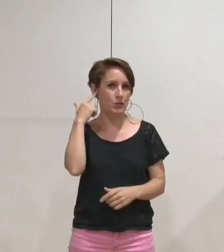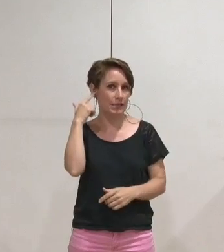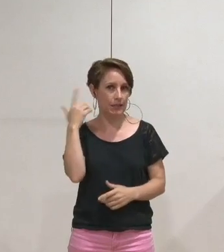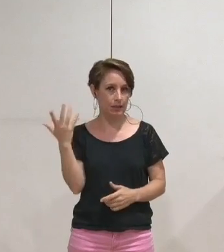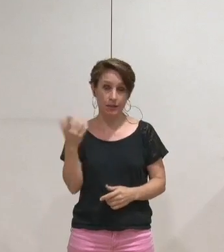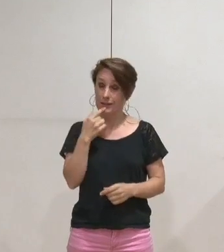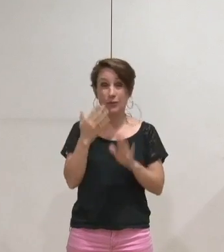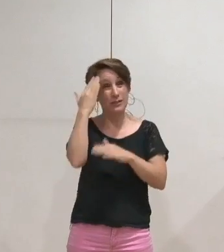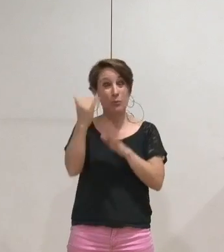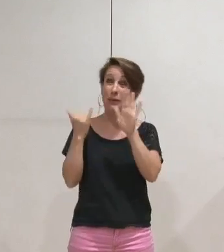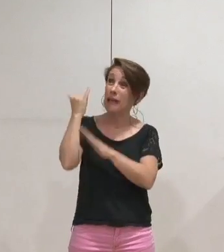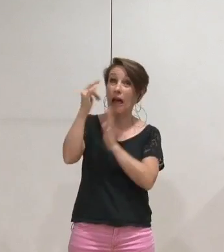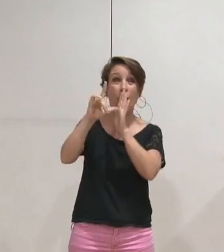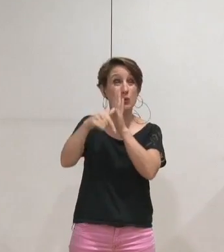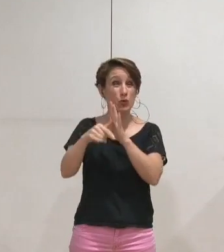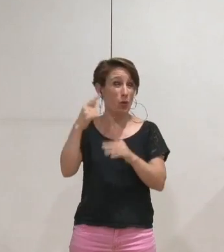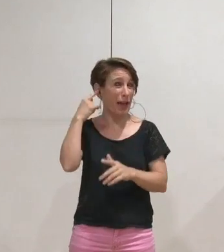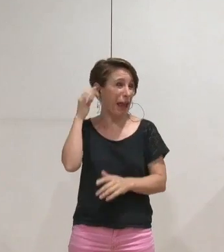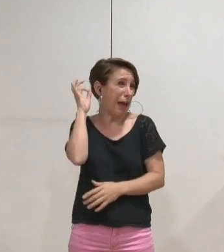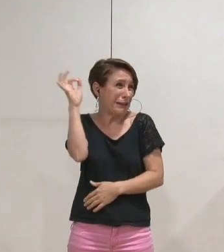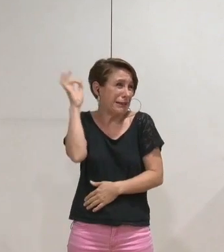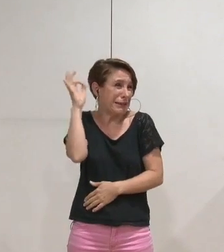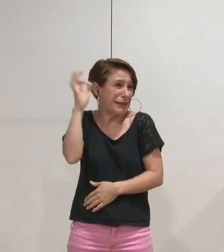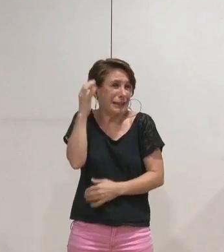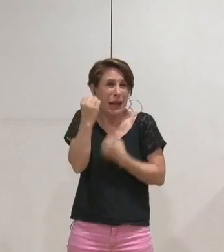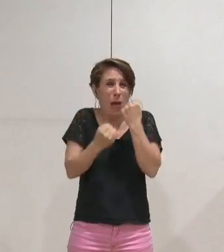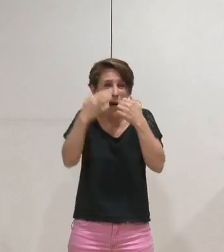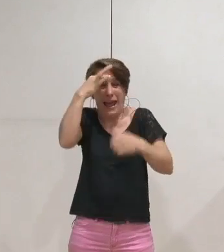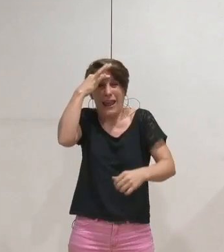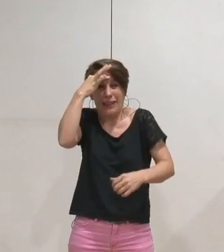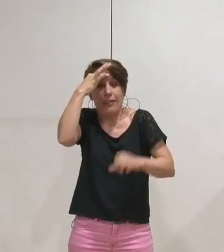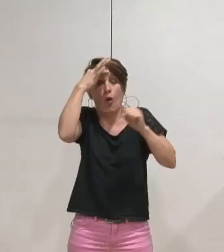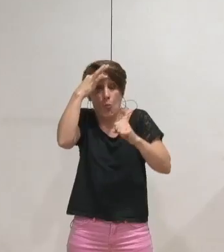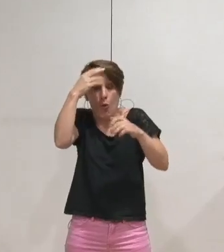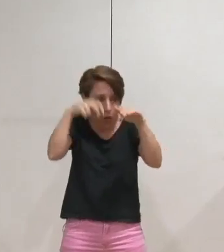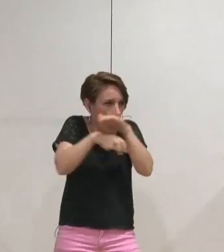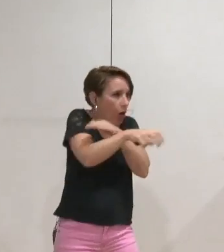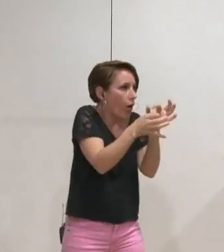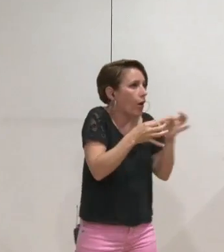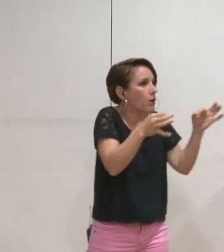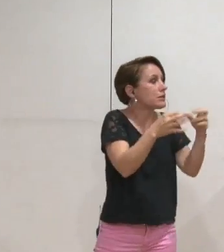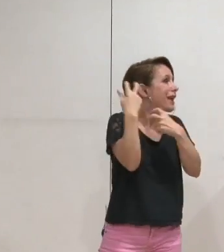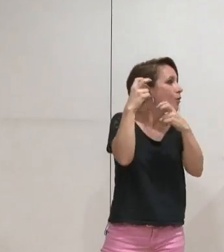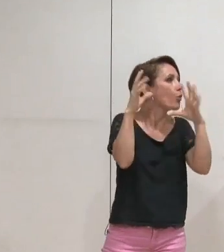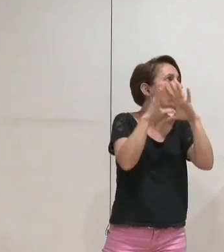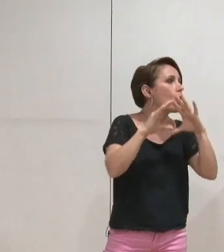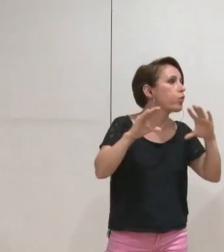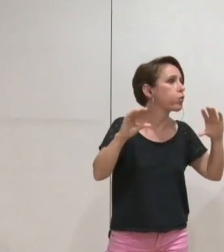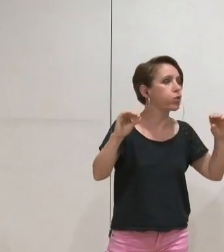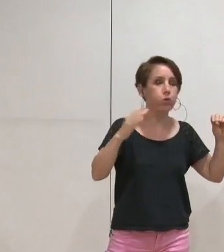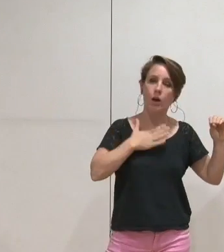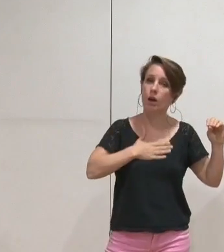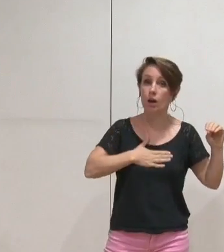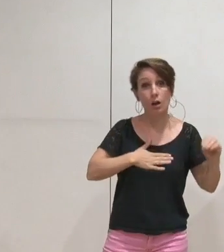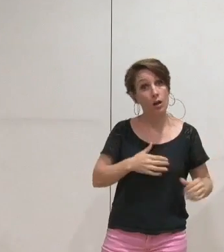demi-heure vos orelles elles sifflent que vous avez des acoufines mal au crâne vous pouvez vous reposer dans une salle où il y a pas trop de bruit vachement